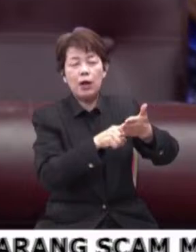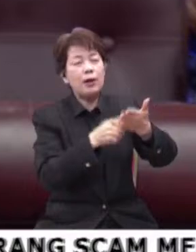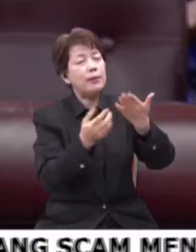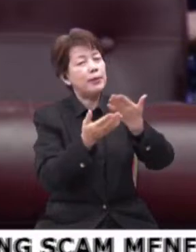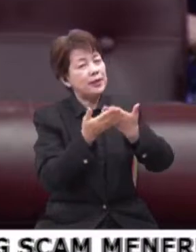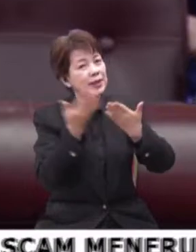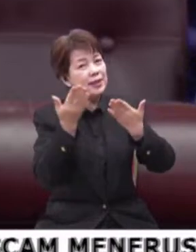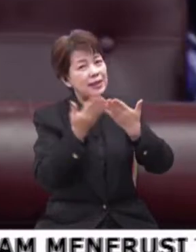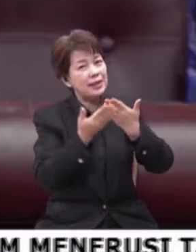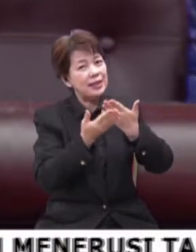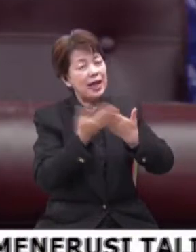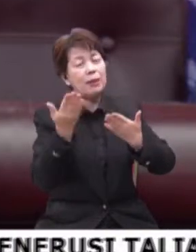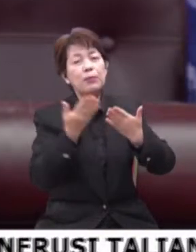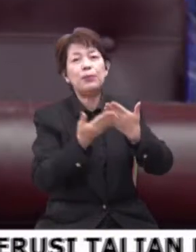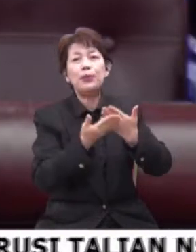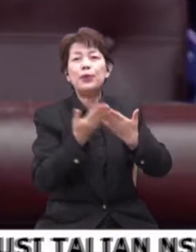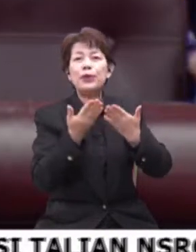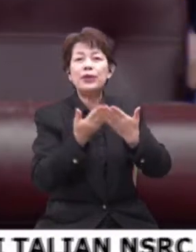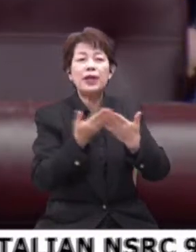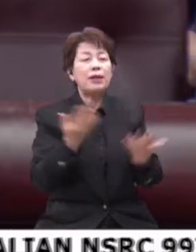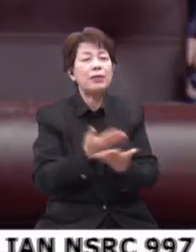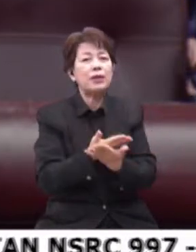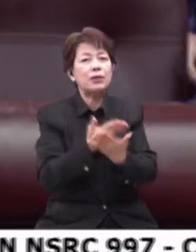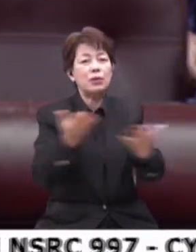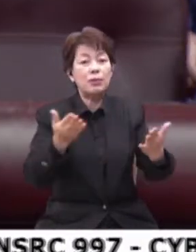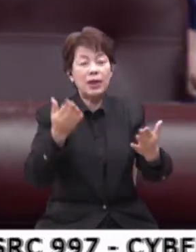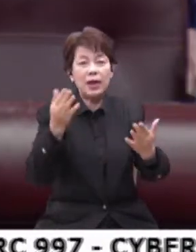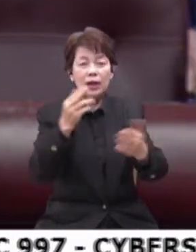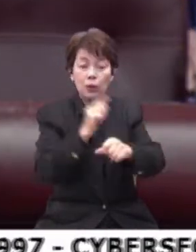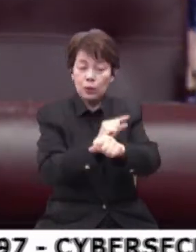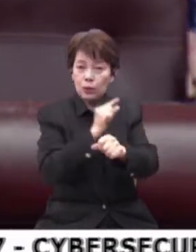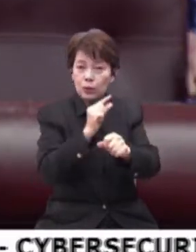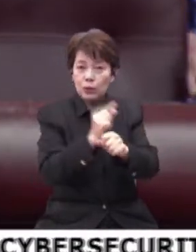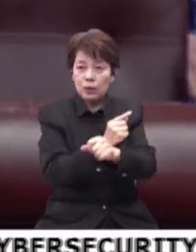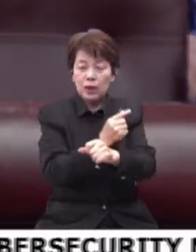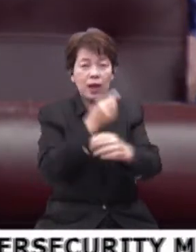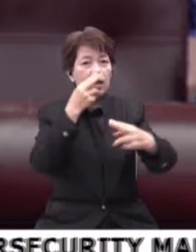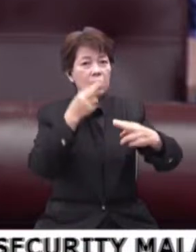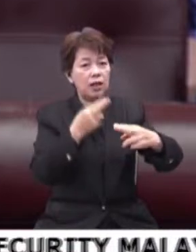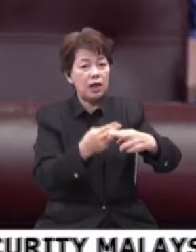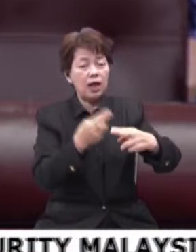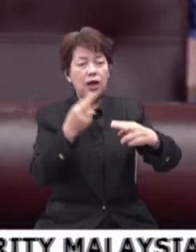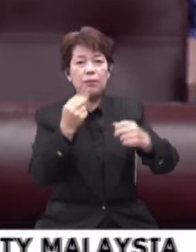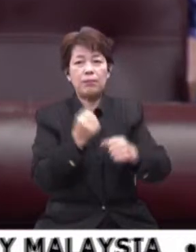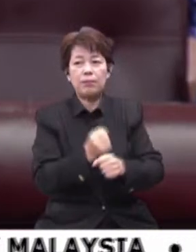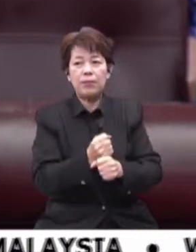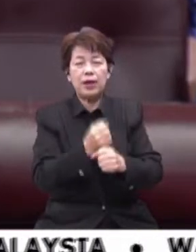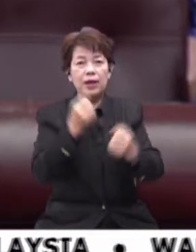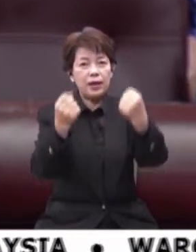mudah lagi malahan kita boleh menggunakan Apa nama kata orang desa